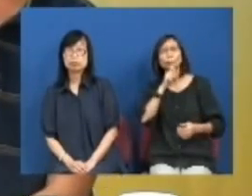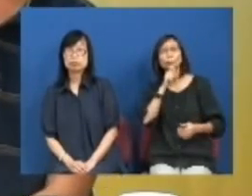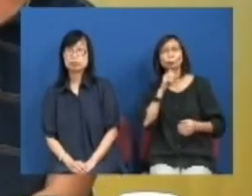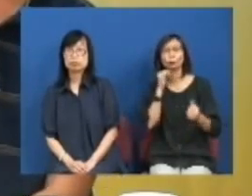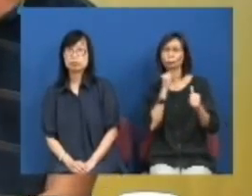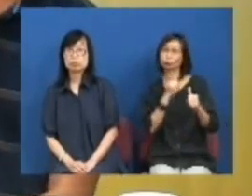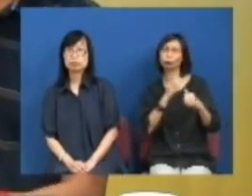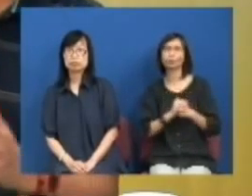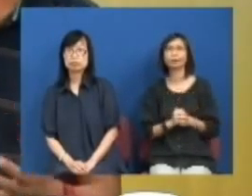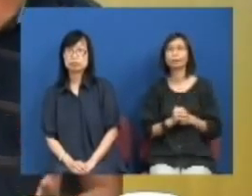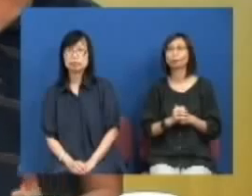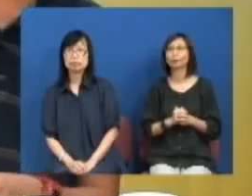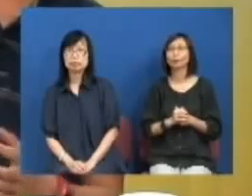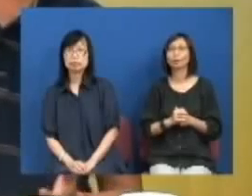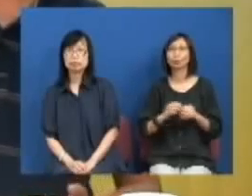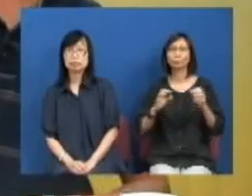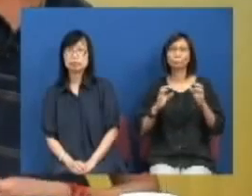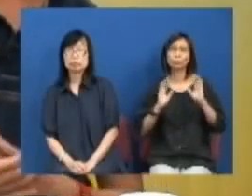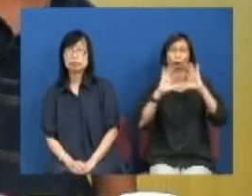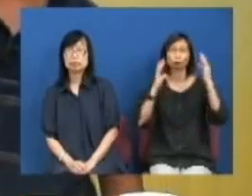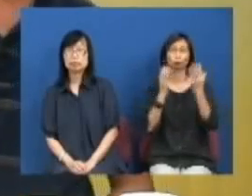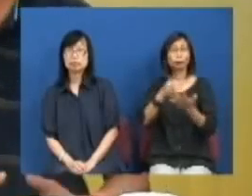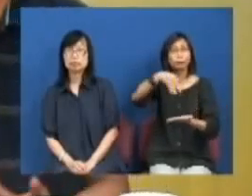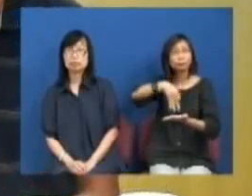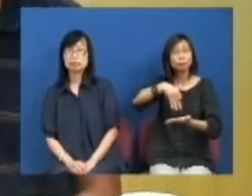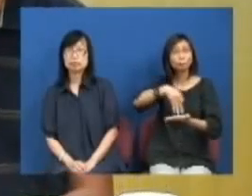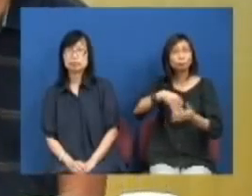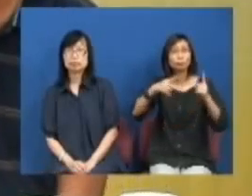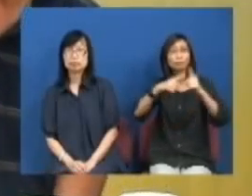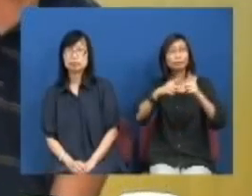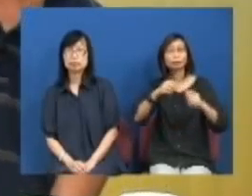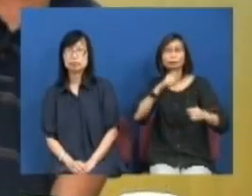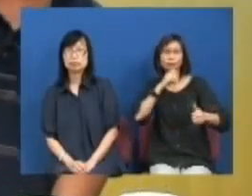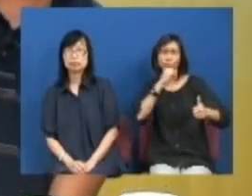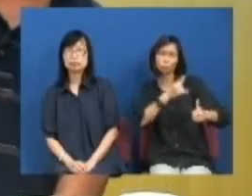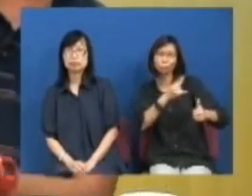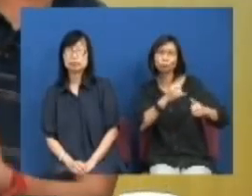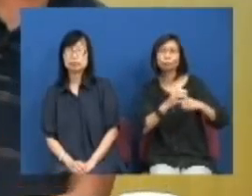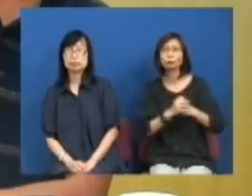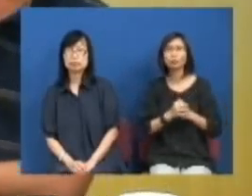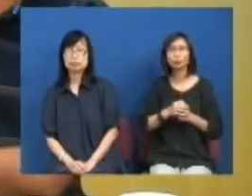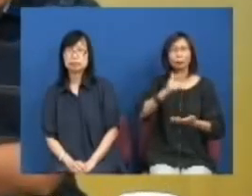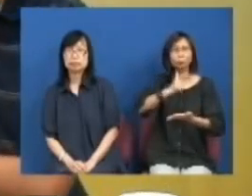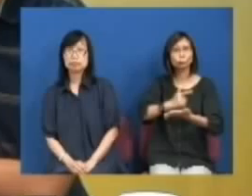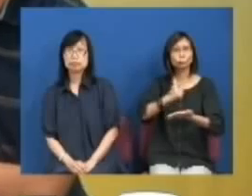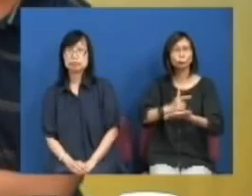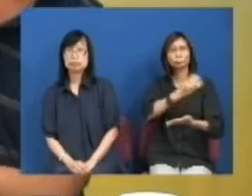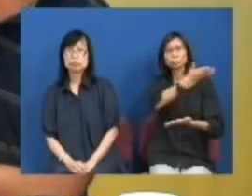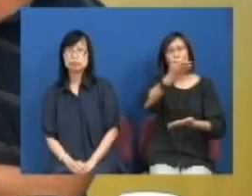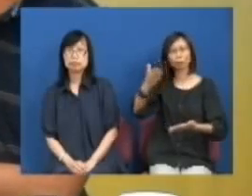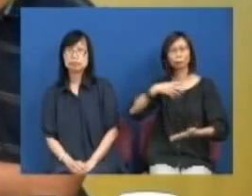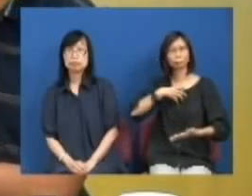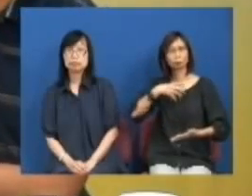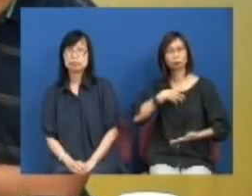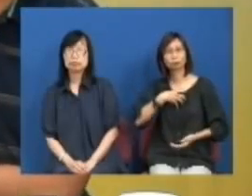即係成個組織搞呢個活動參與嘅人亦都係咪有罪？咁呢一個反而係更加重要，俾大家覺得